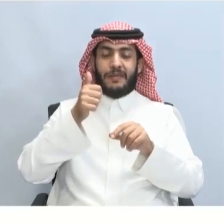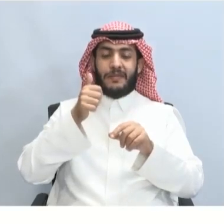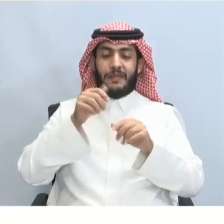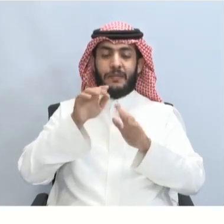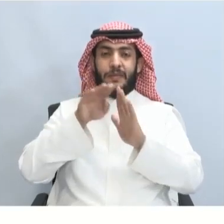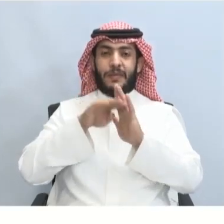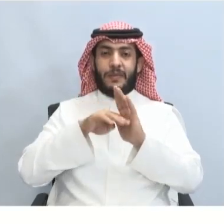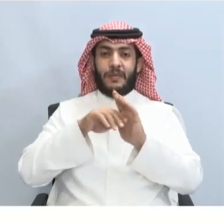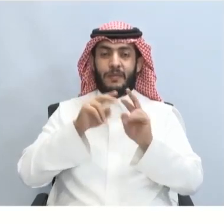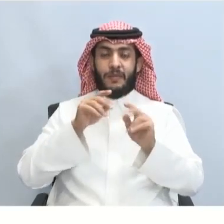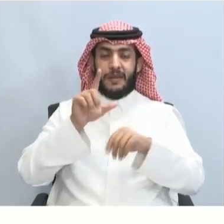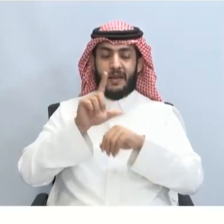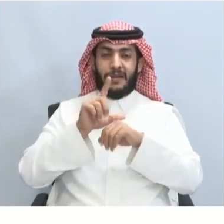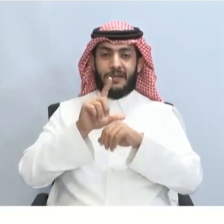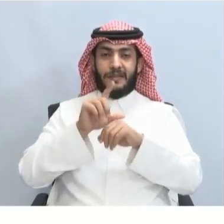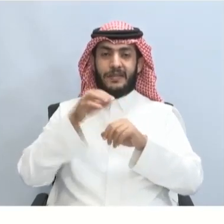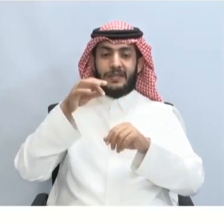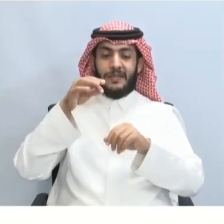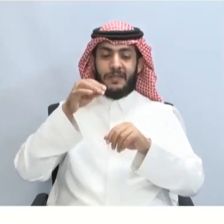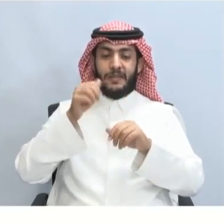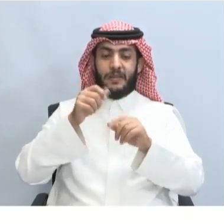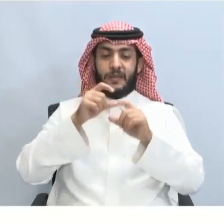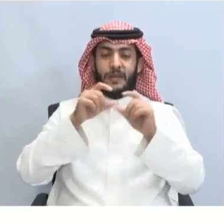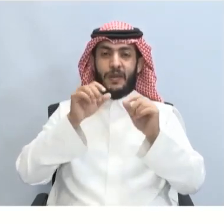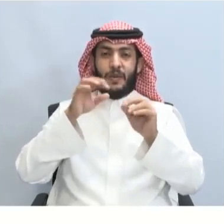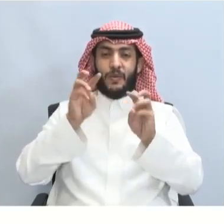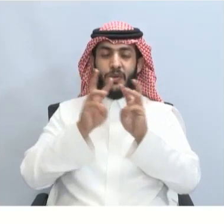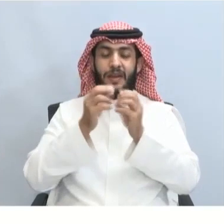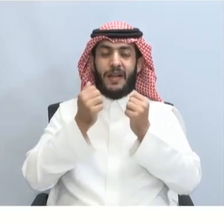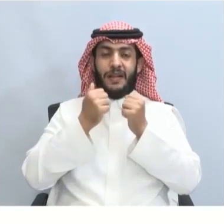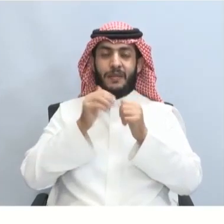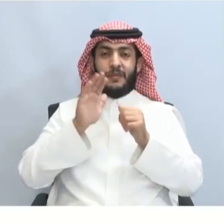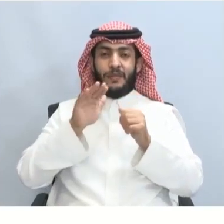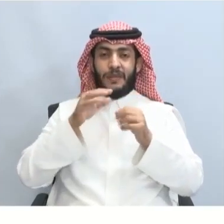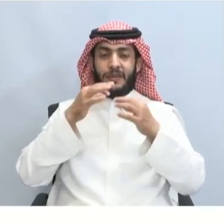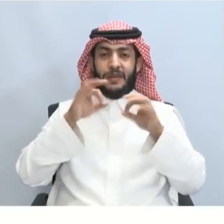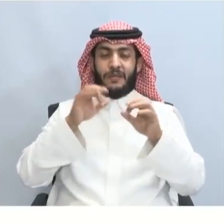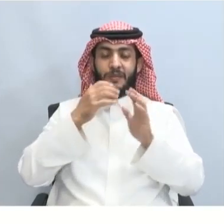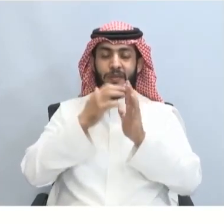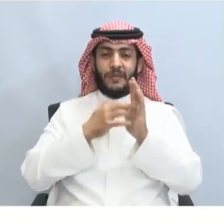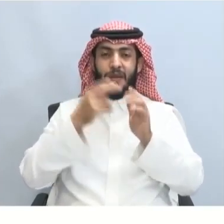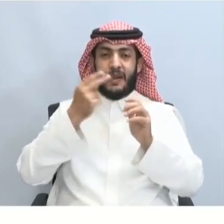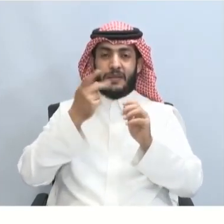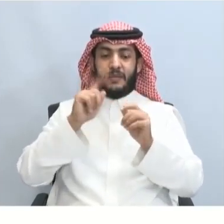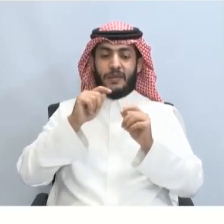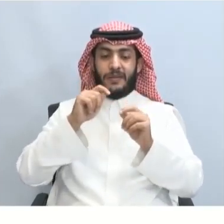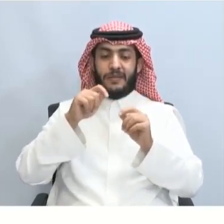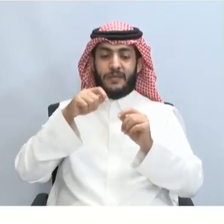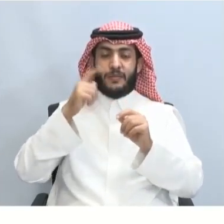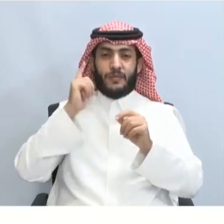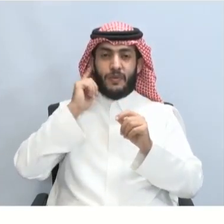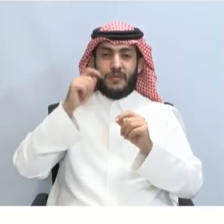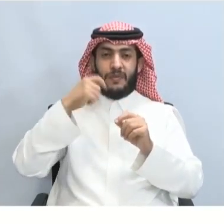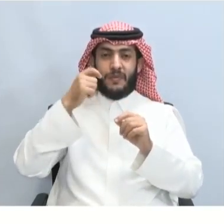برمجه الموضوع الرئيسي للصفحه الالكترونيه الخاصه بك تقع جميع النصوص والرسومات و الصوت